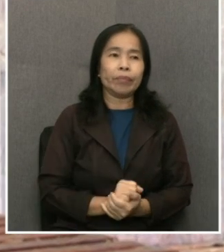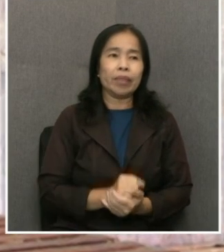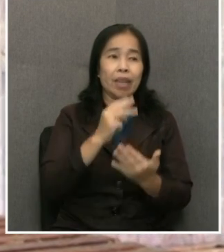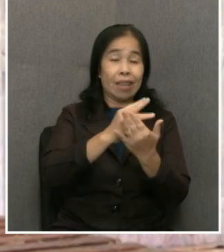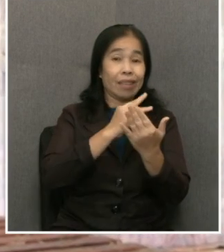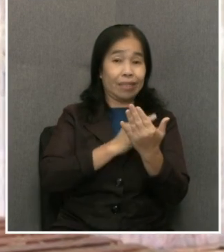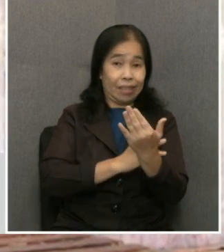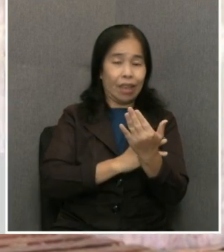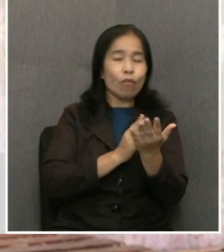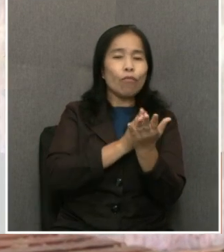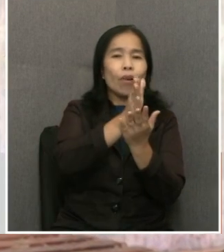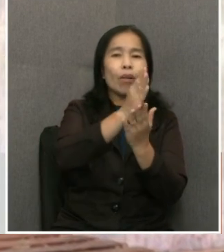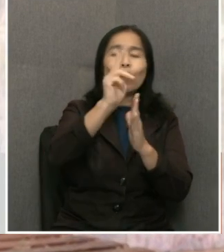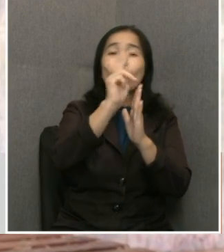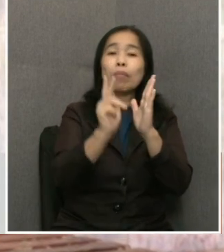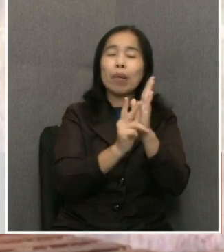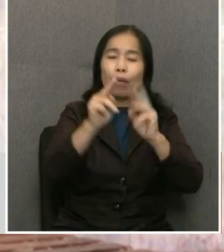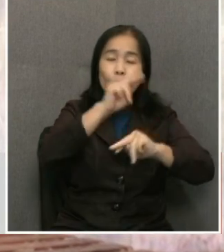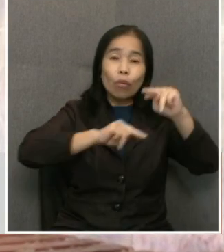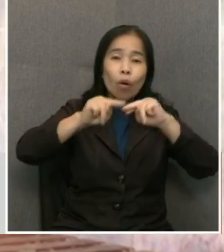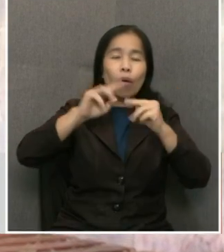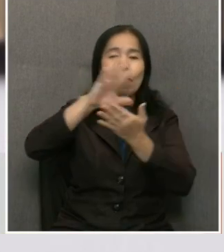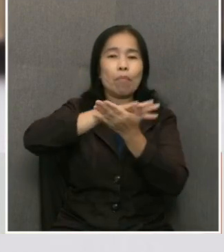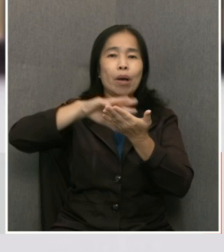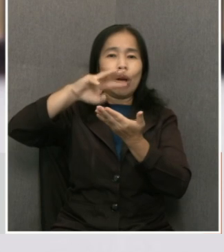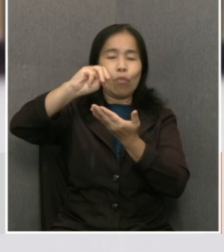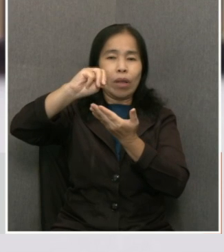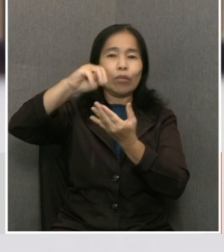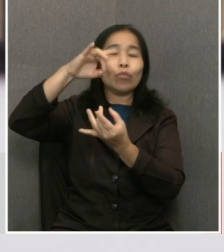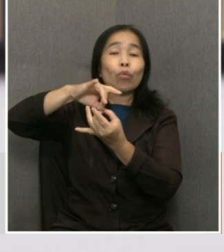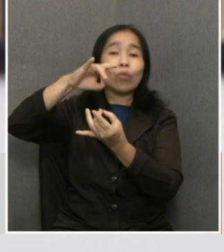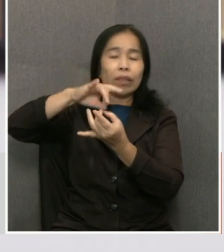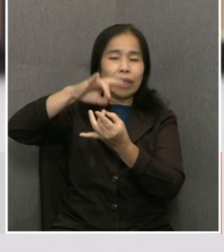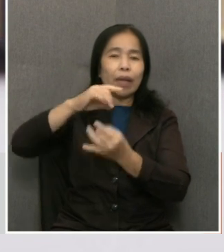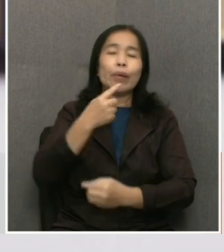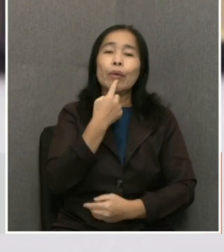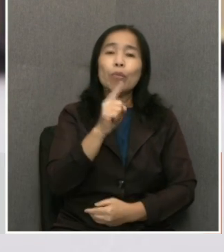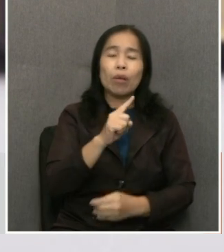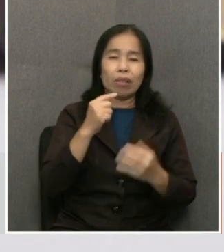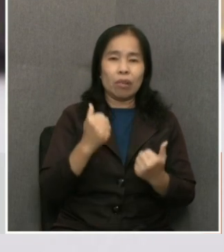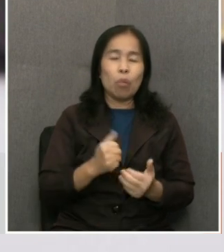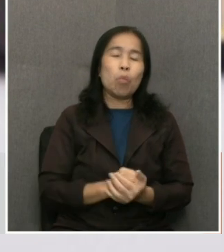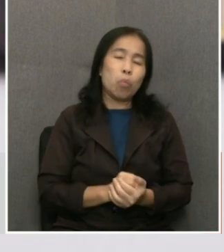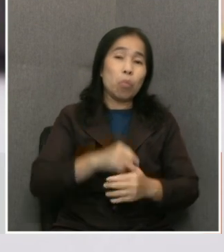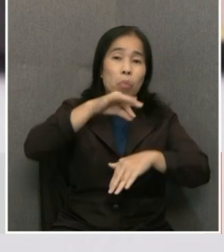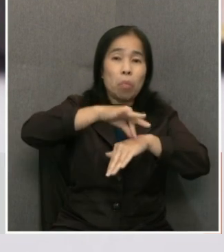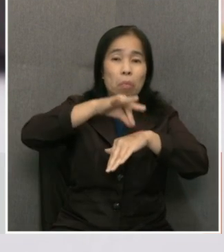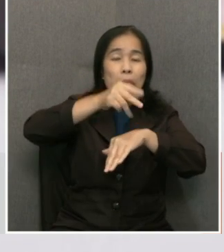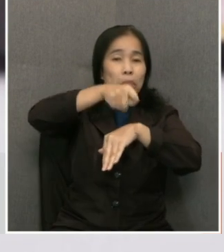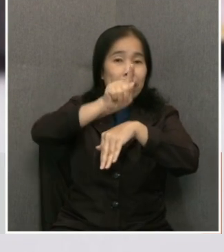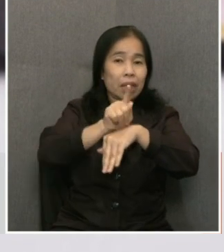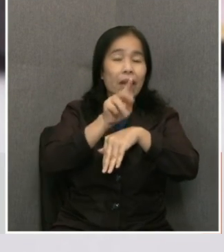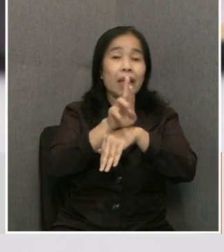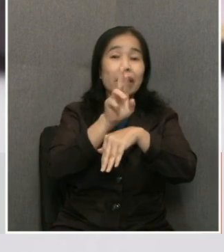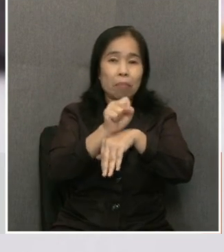จากสาขารัฐศาสตร์มหาวิทยาลัยสุโขทัยธรรมาธิราชอาจารย์ยุทธพรเนี่ยมองว่าการชิงเก้าอี้ประมุขฝ่ายนิติบัญญัติก็คือต